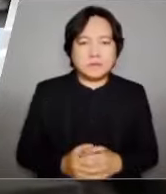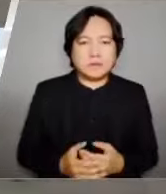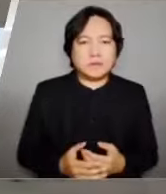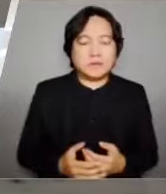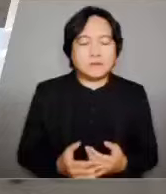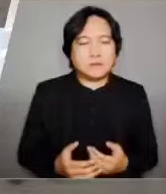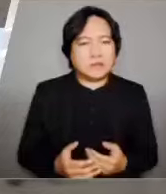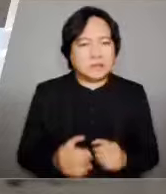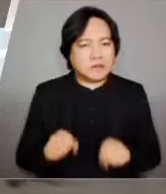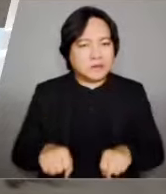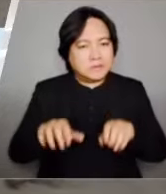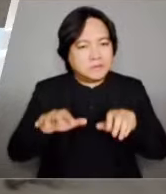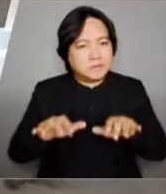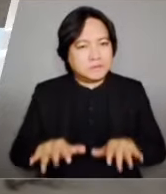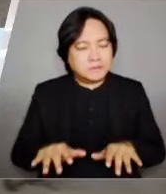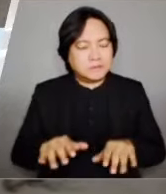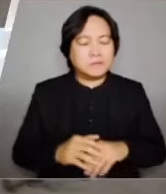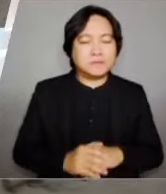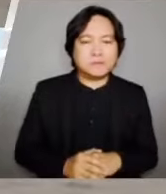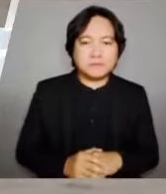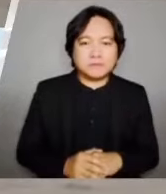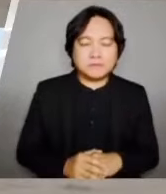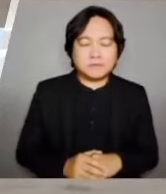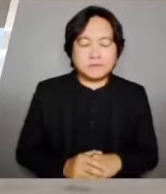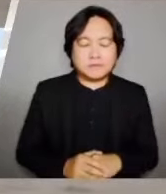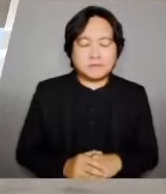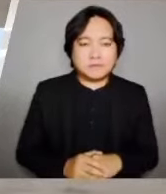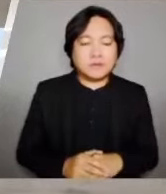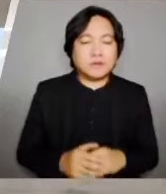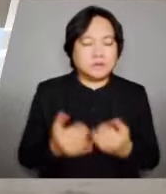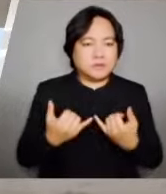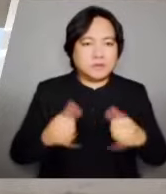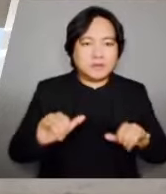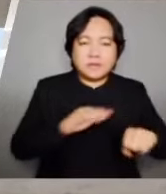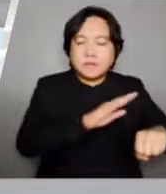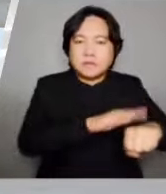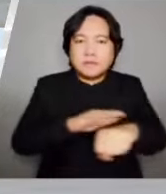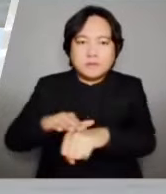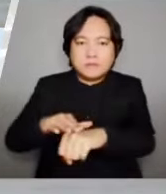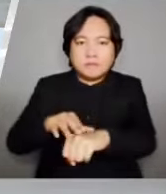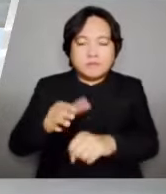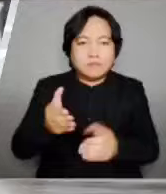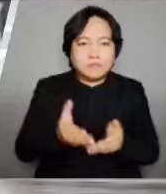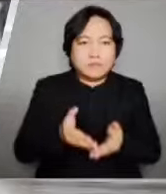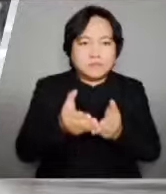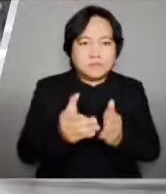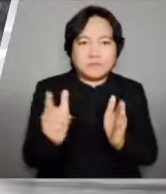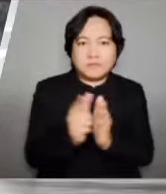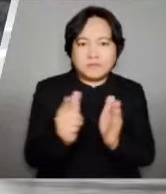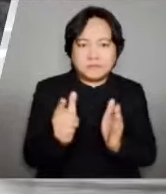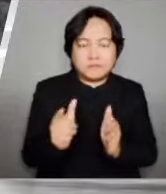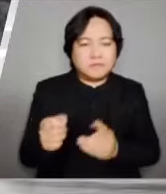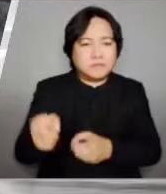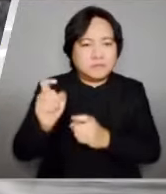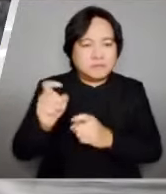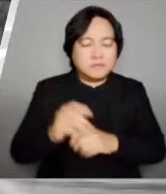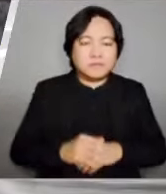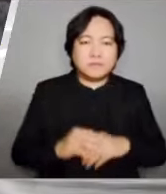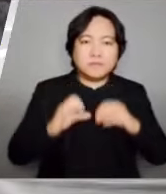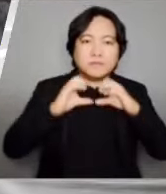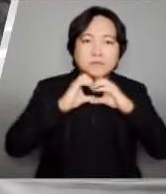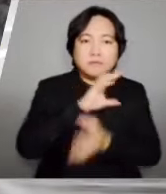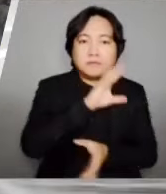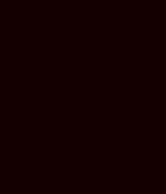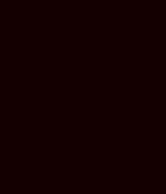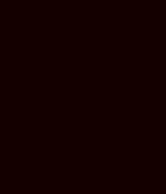kahapon din. Nakataas pa rin ang no sailing, no swimming at no fishing policy sa lungsod. Para sa GMA Integrated News, Joseph Morong